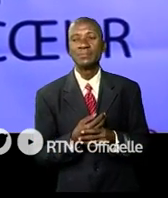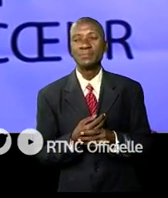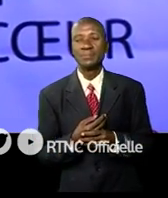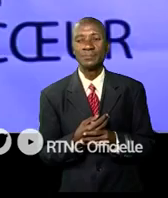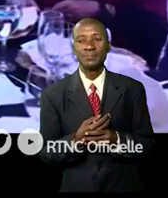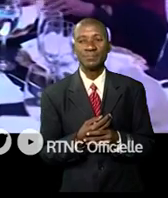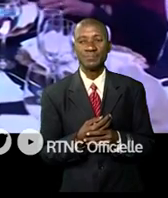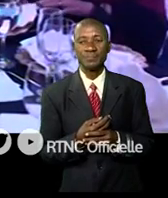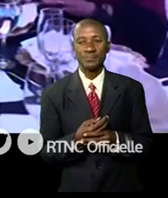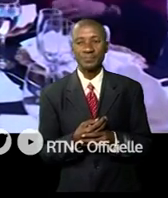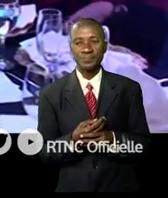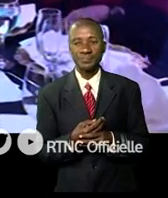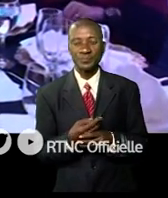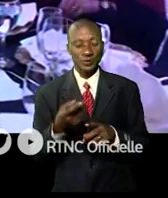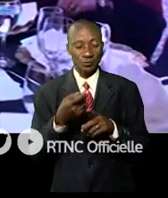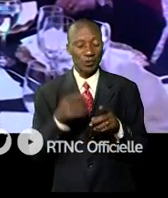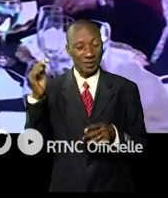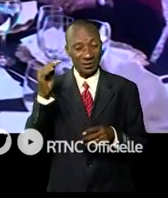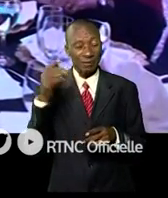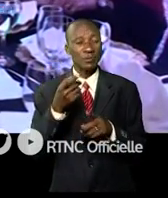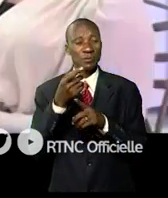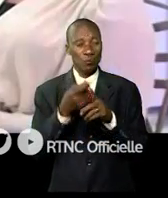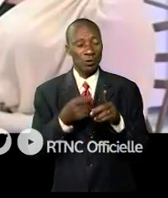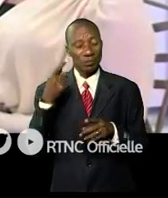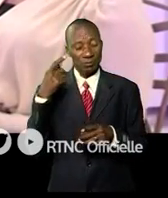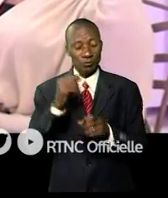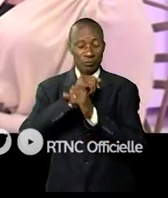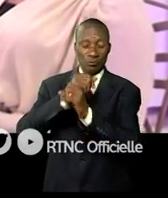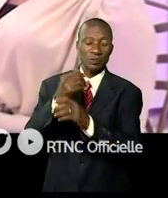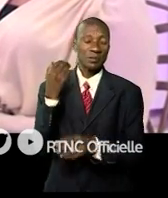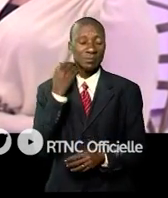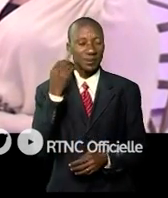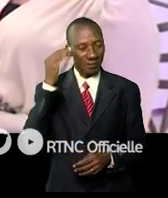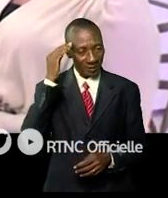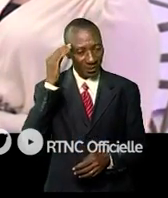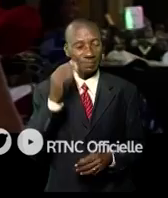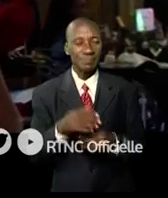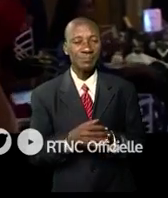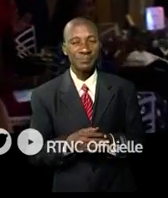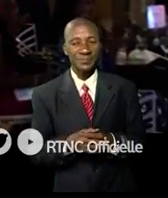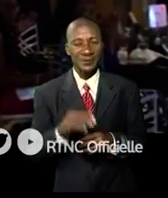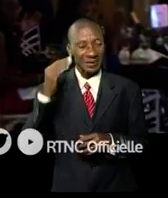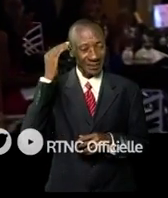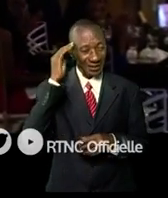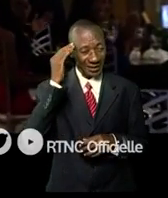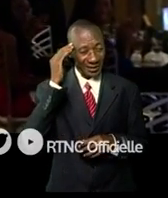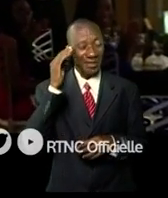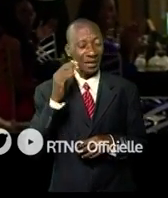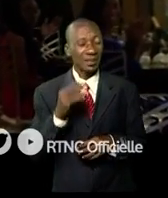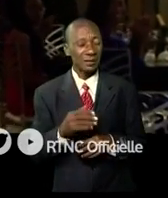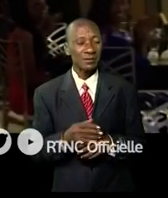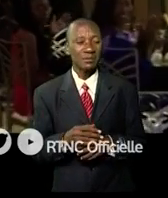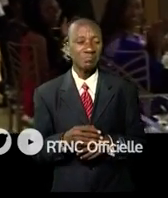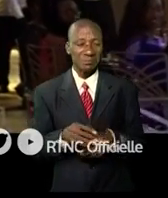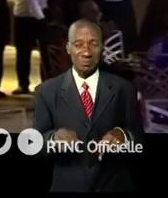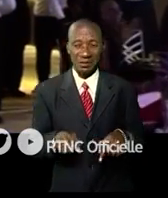Mois de décembre, mois dédié à la lutte contre le VIH-SIDA. Pour rappel, le SIDA ne fait pas que des morts, il fait